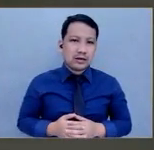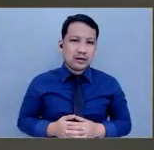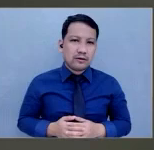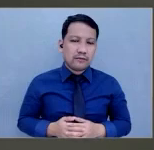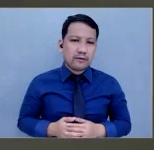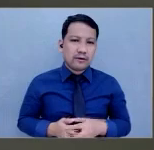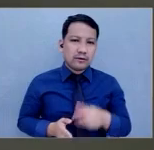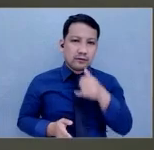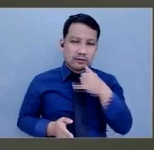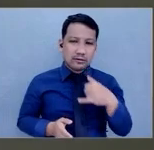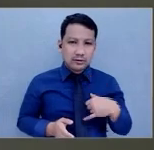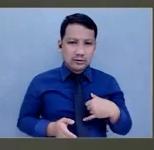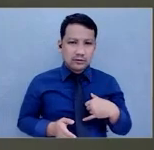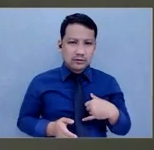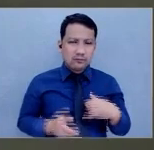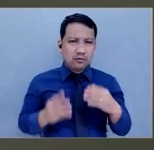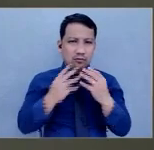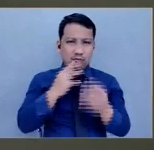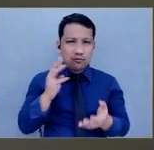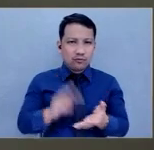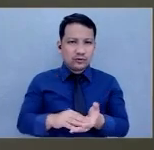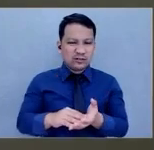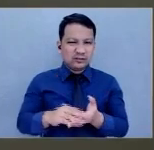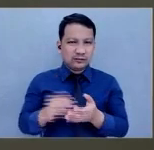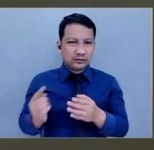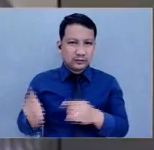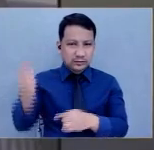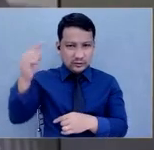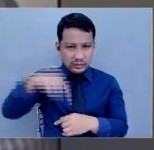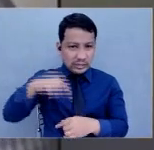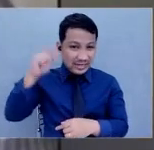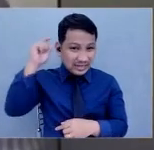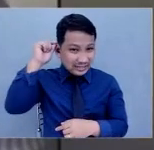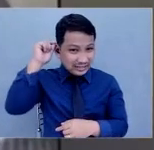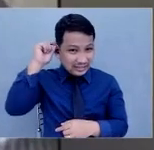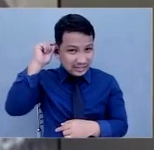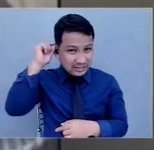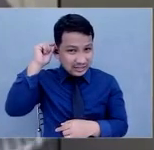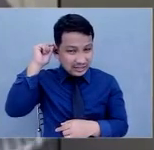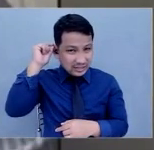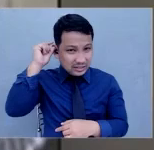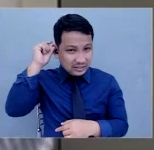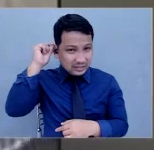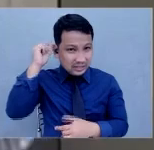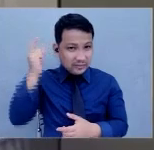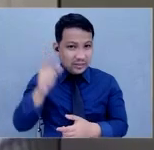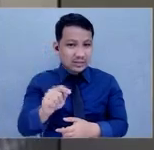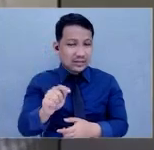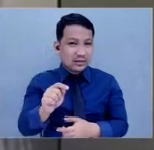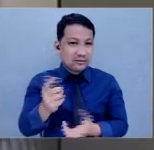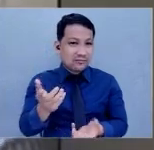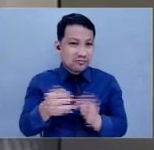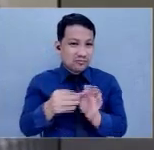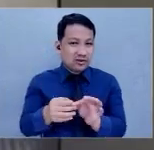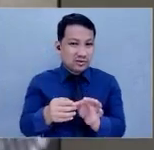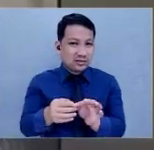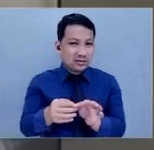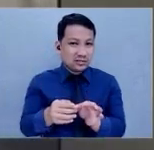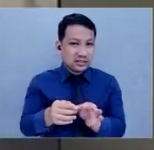Kahapon nga raw, mas tumindi ang mga pambobomba sa Tel Aviv. Sa Tel Aviv, yun talaga ang gusto nilang punteryahin is Tel